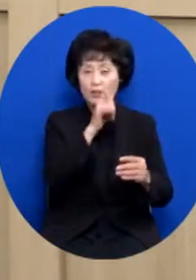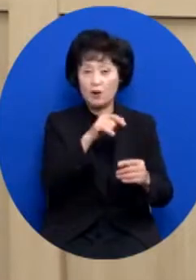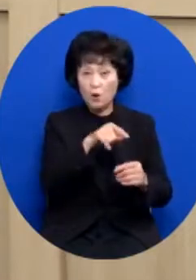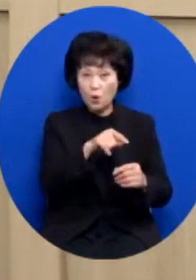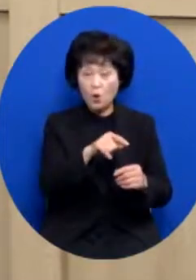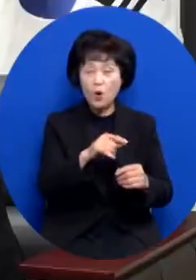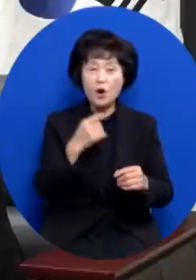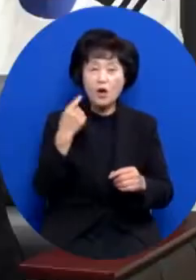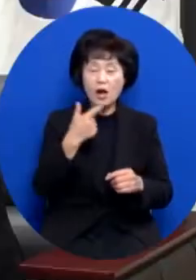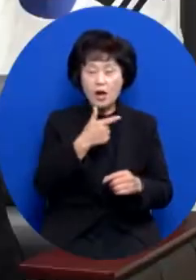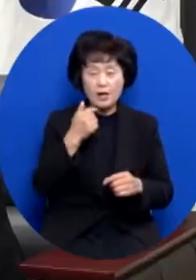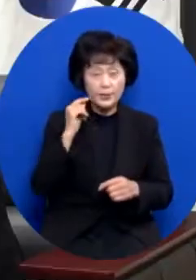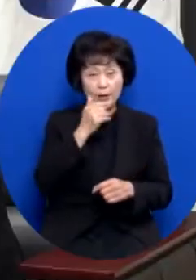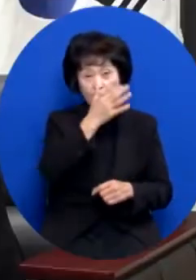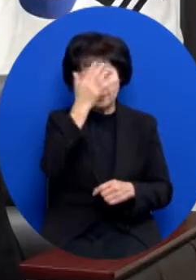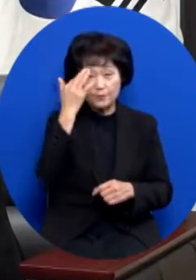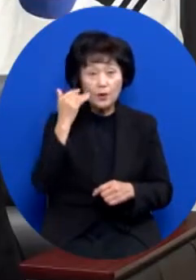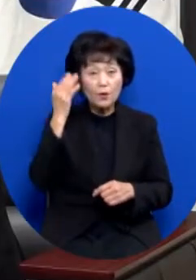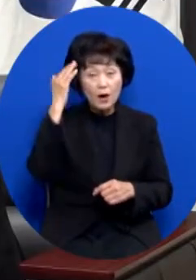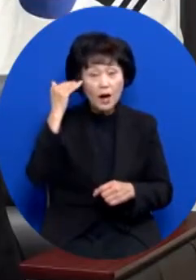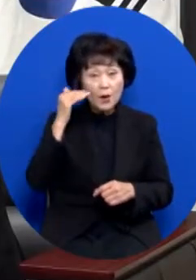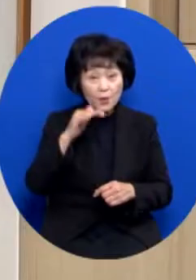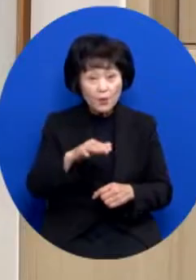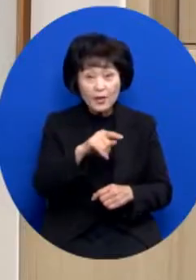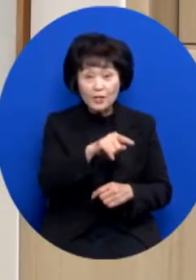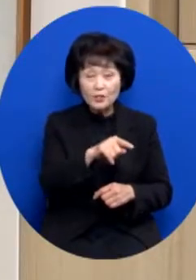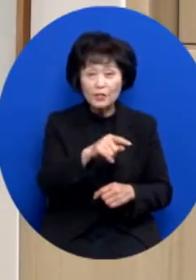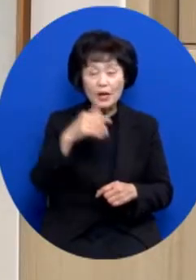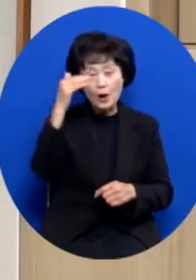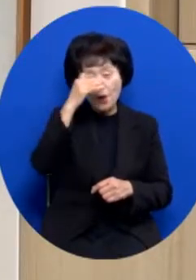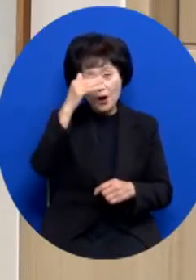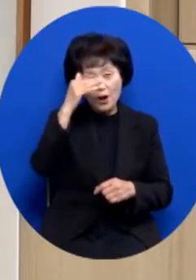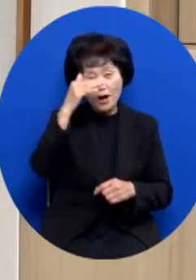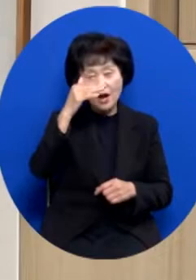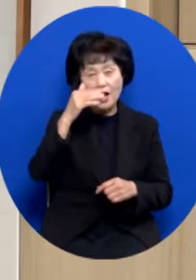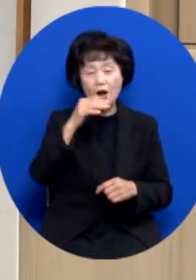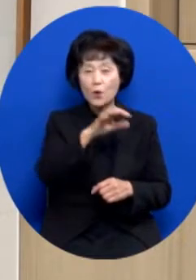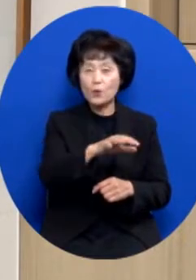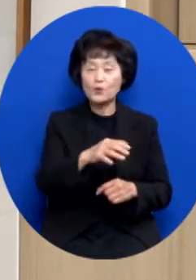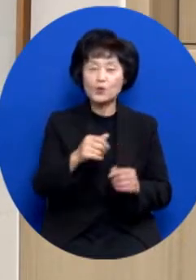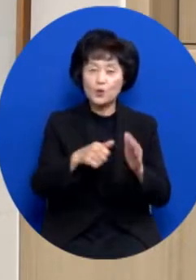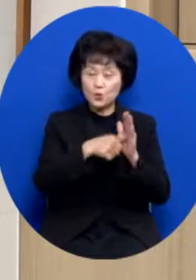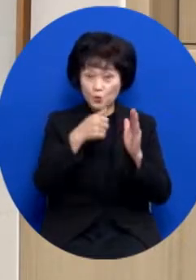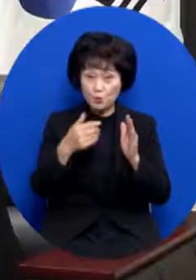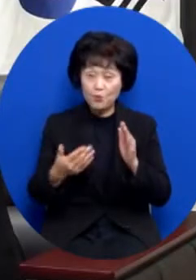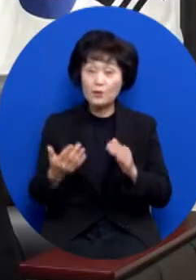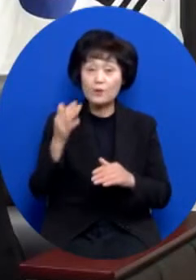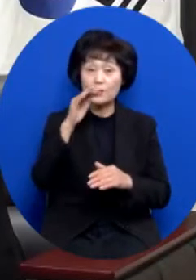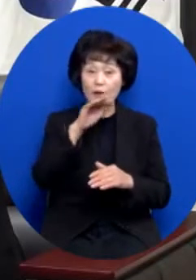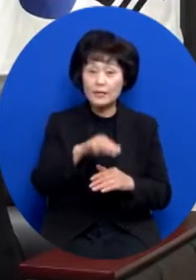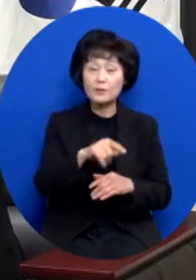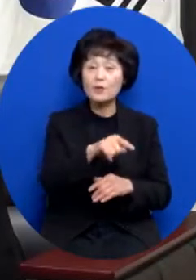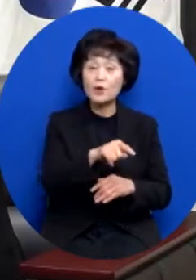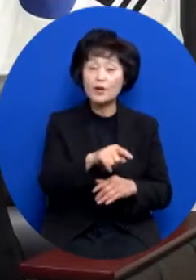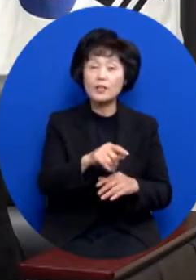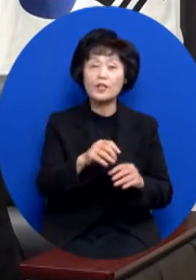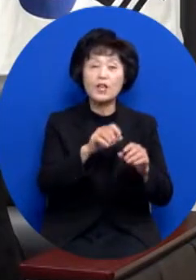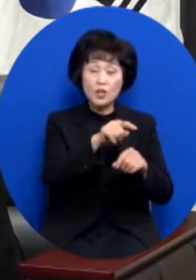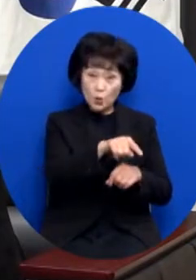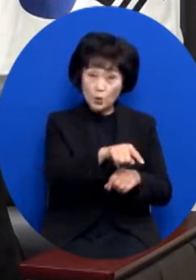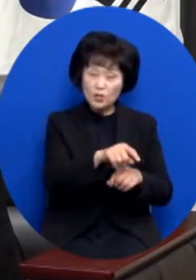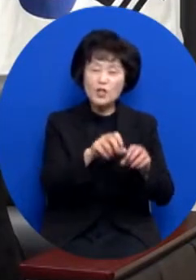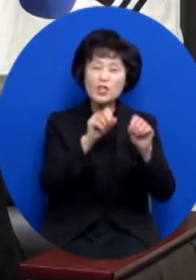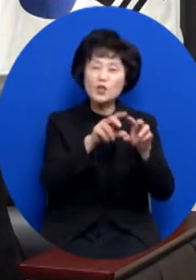아름답고 뭐 한국에서는 프레디 머큐리가 태어난 그런 관광지로 유명하지만 여기에 여기는 선교가 허용되지